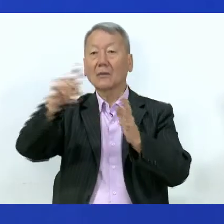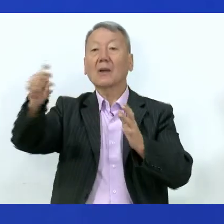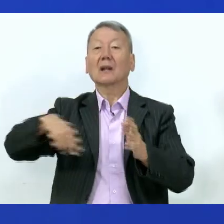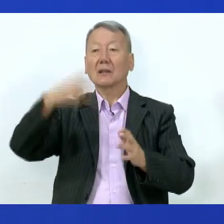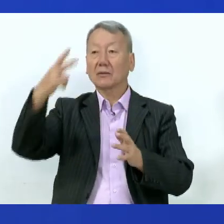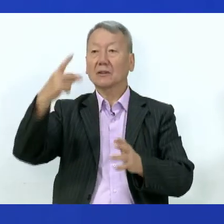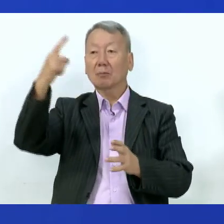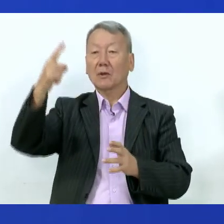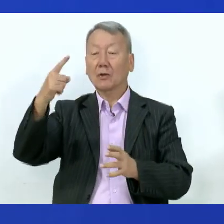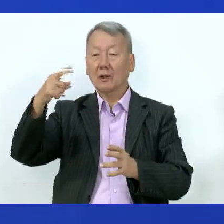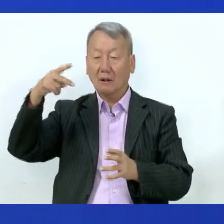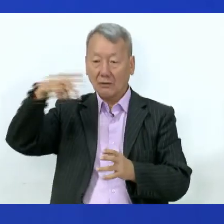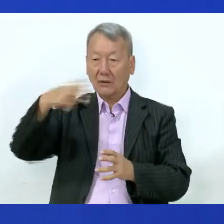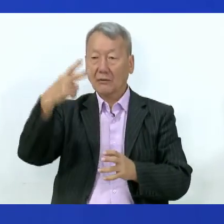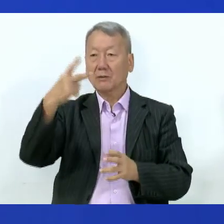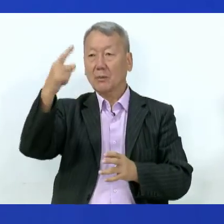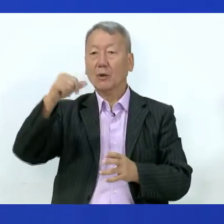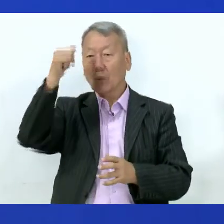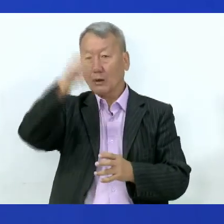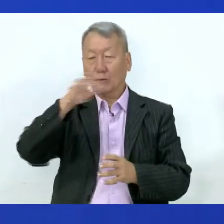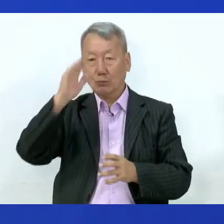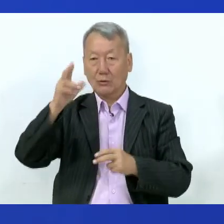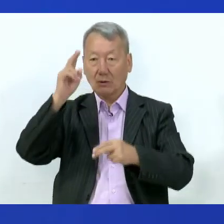следующем, в 2021 году.